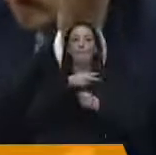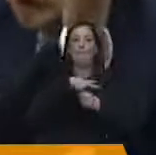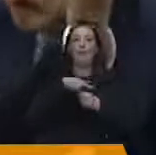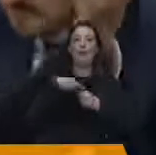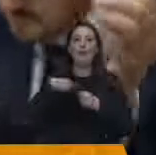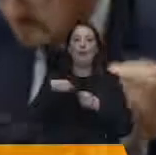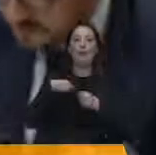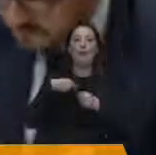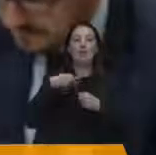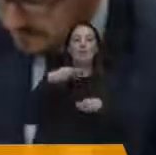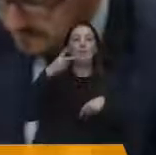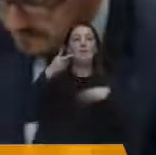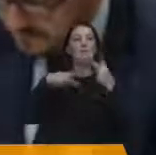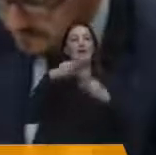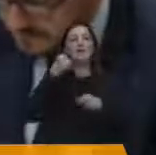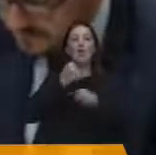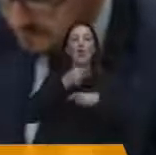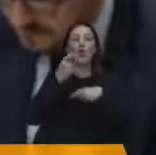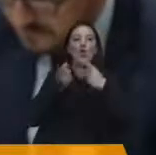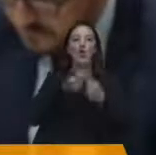belediyenin bazı görevleri vardır.